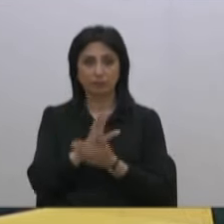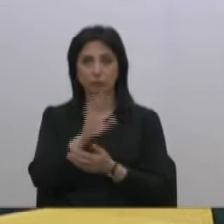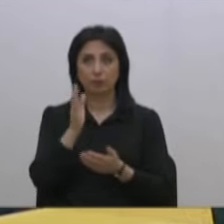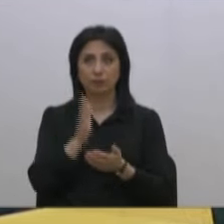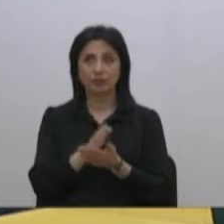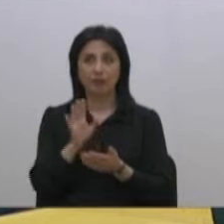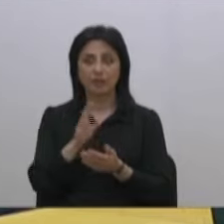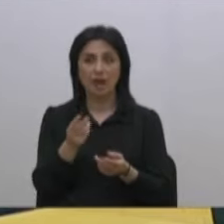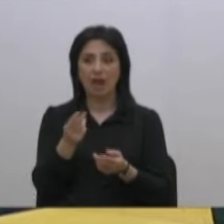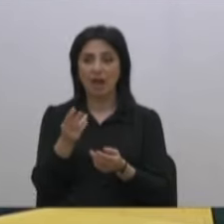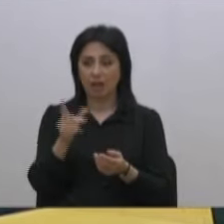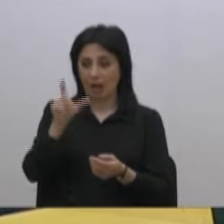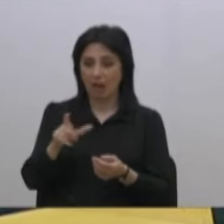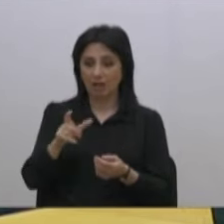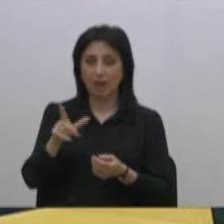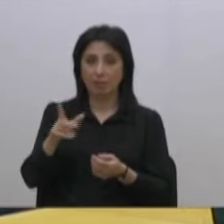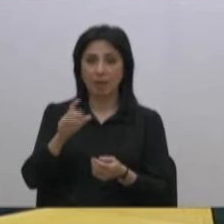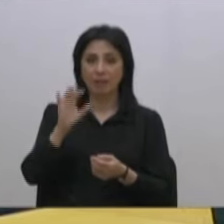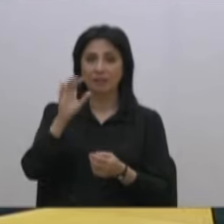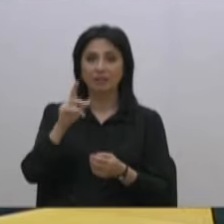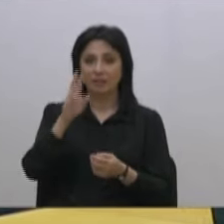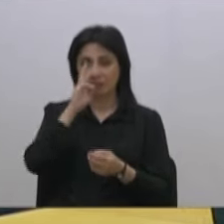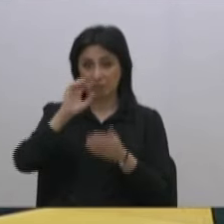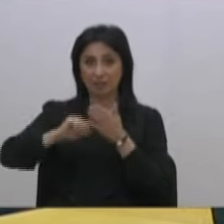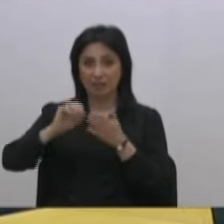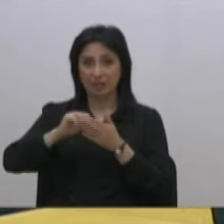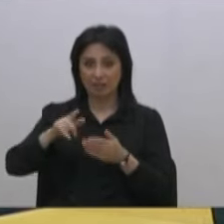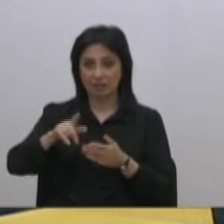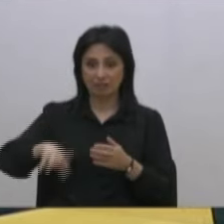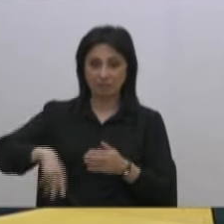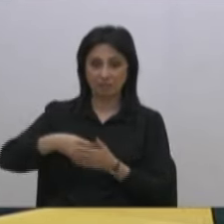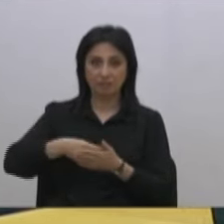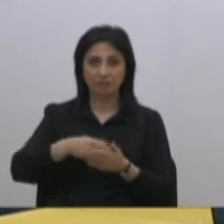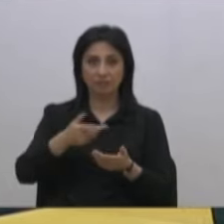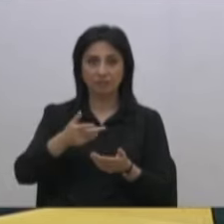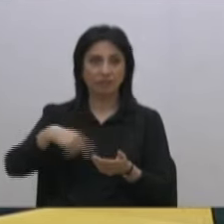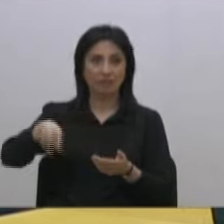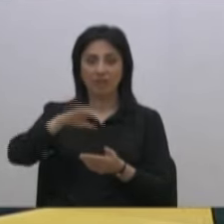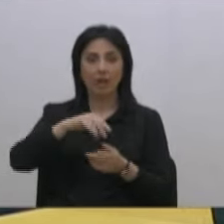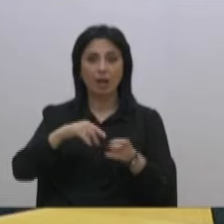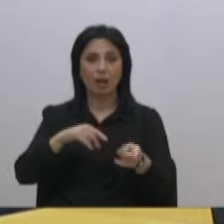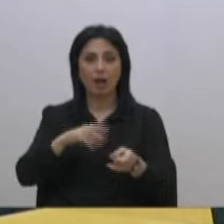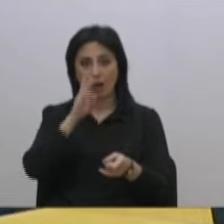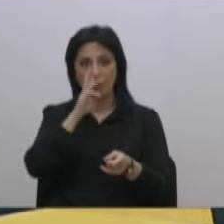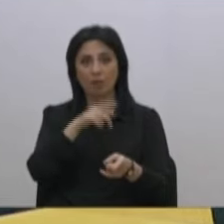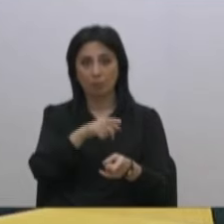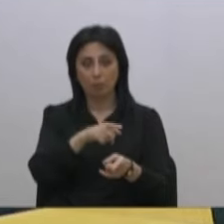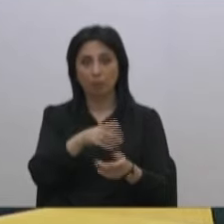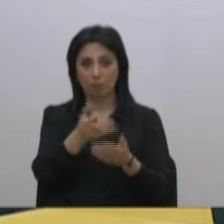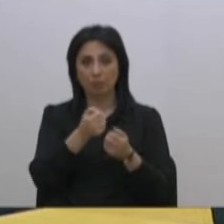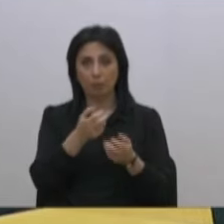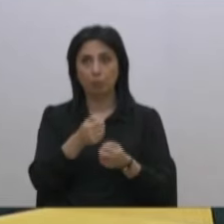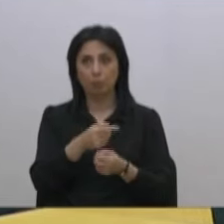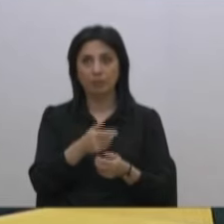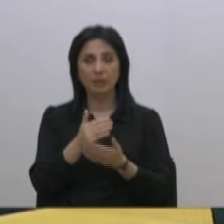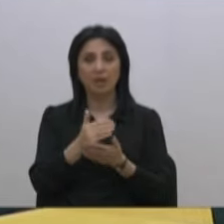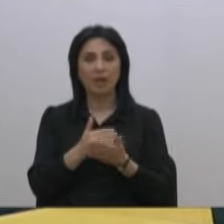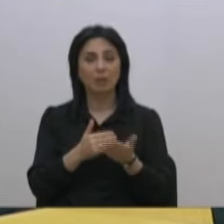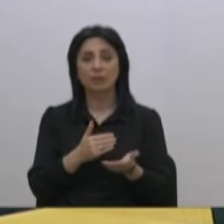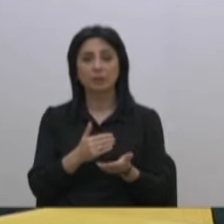რასაც გადასახადის გადამხდელი დაწყებული პარლამენტის აპარატით დამთავრებული მათ ეკუთვნით